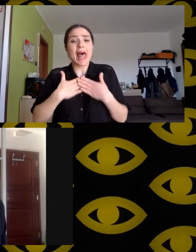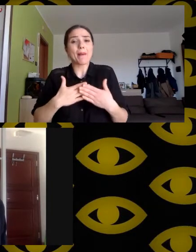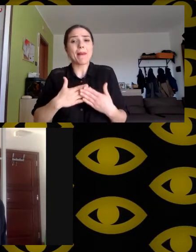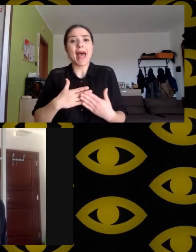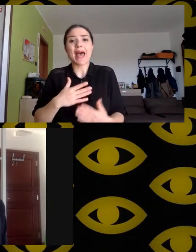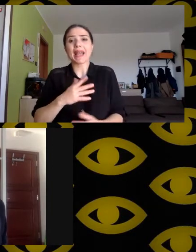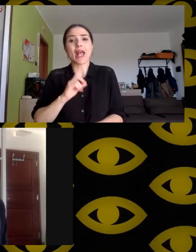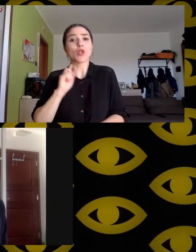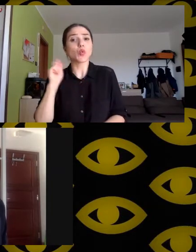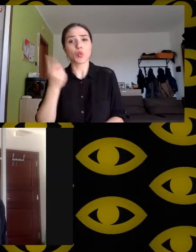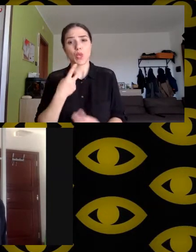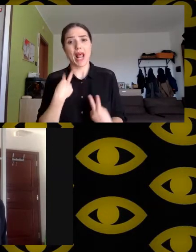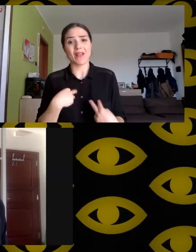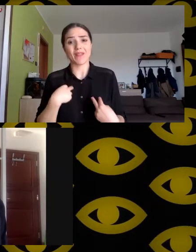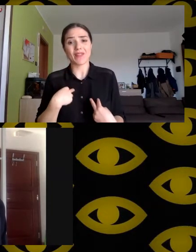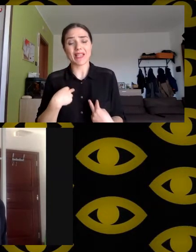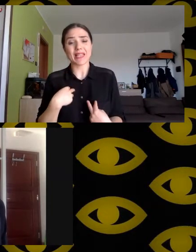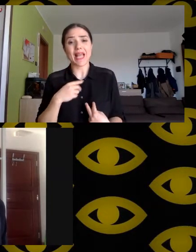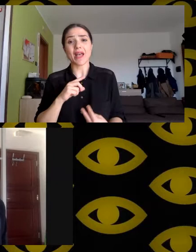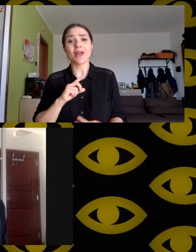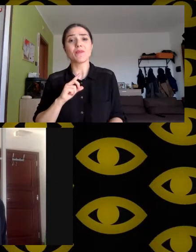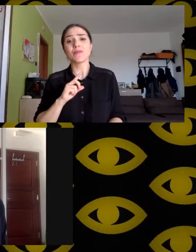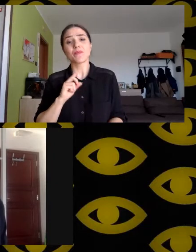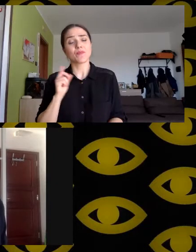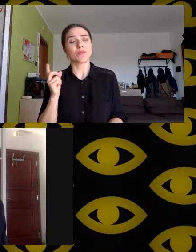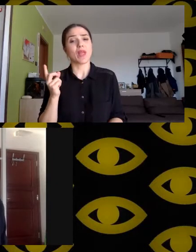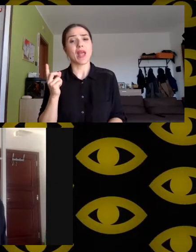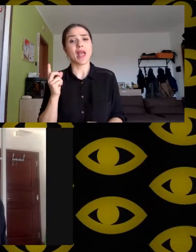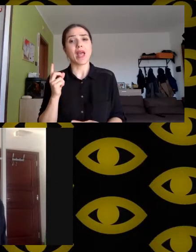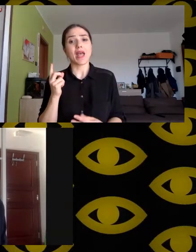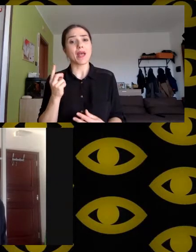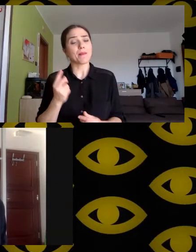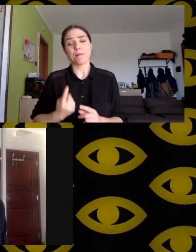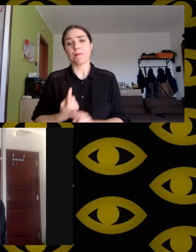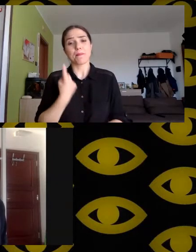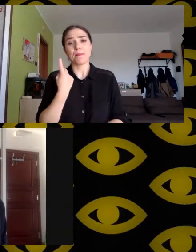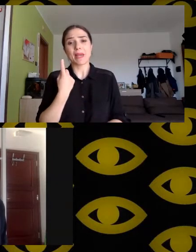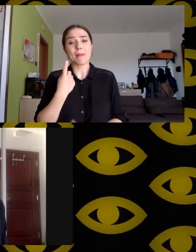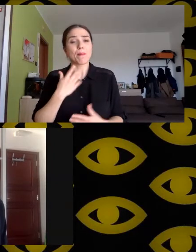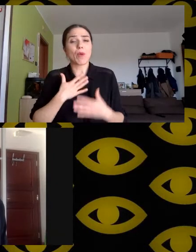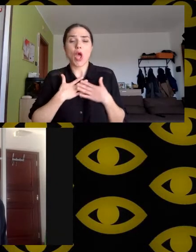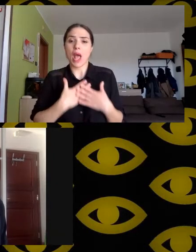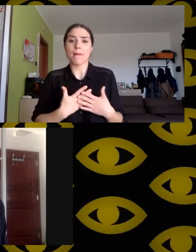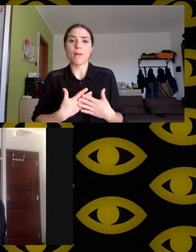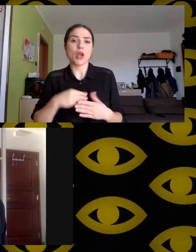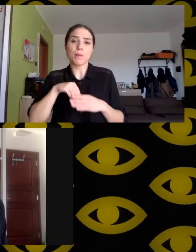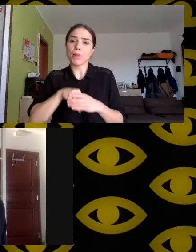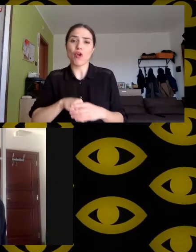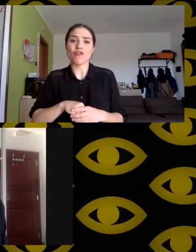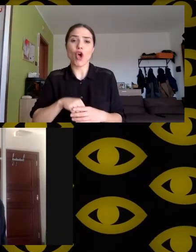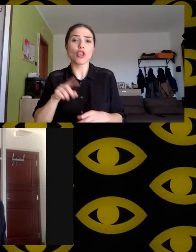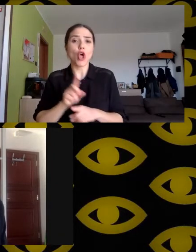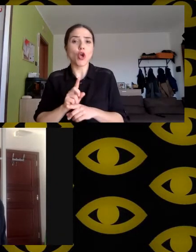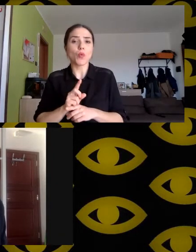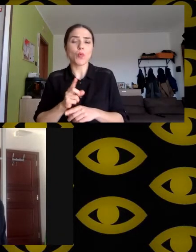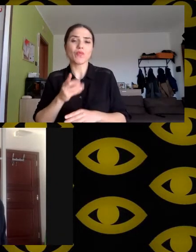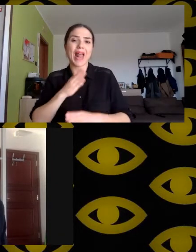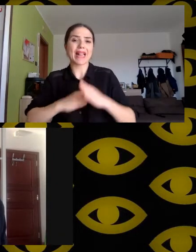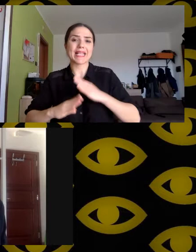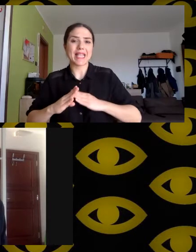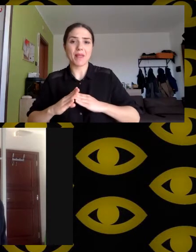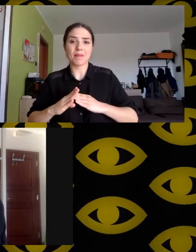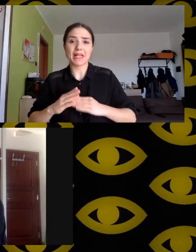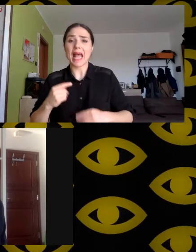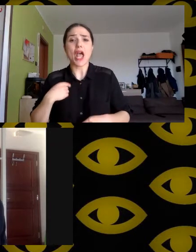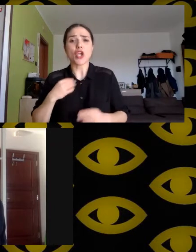sempre giustificati, giustificheranno le vostre azioni. Dovete amare profondamente un dono che avete ricevuto. Io ho fatto semplicemente